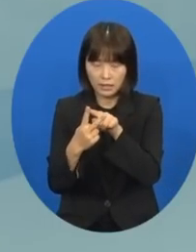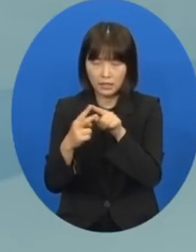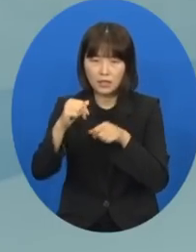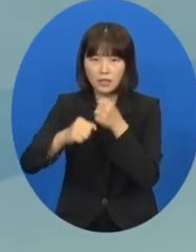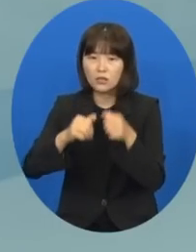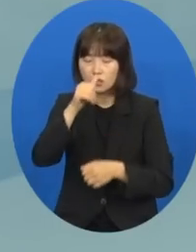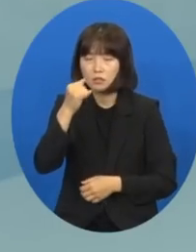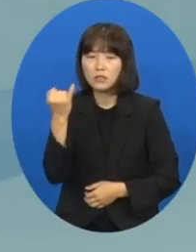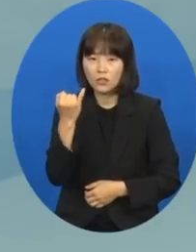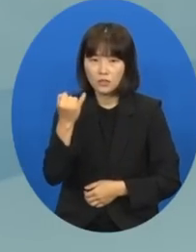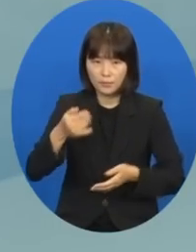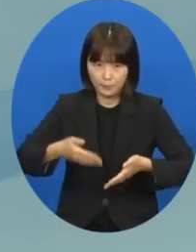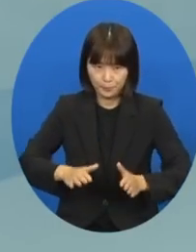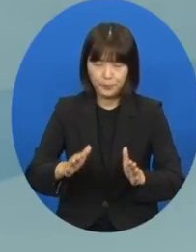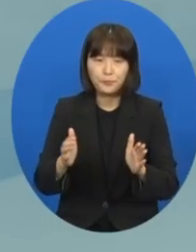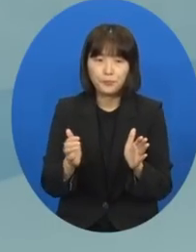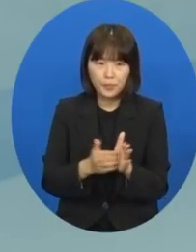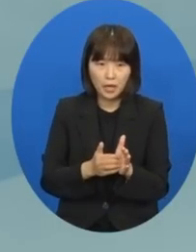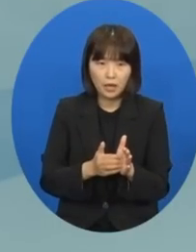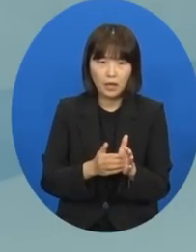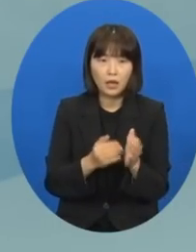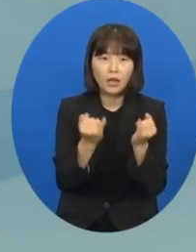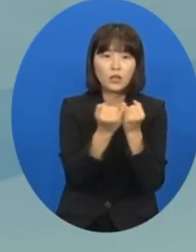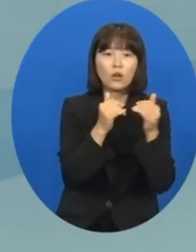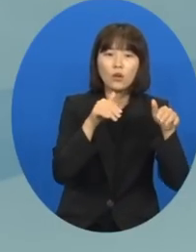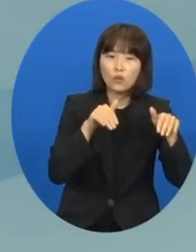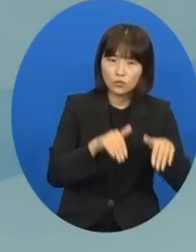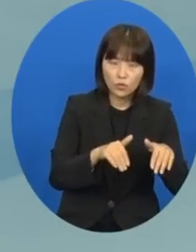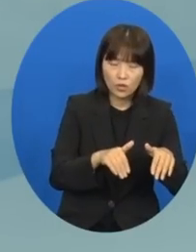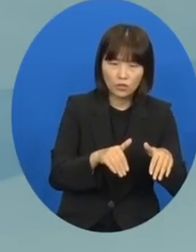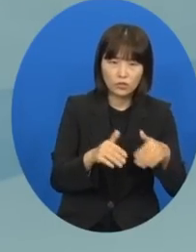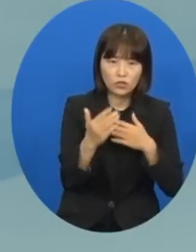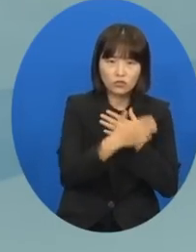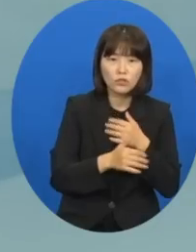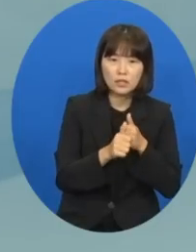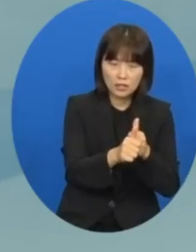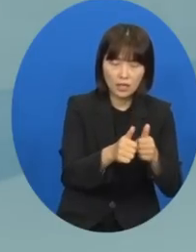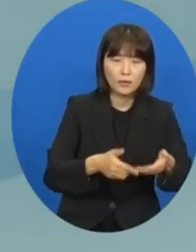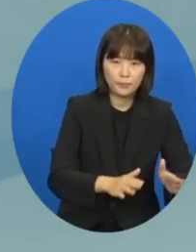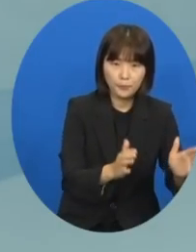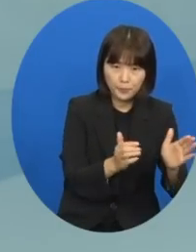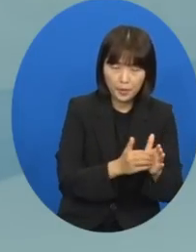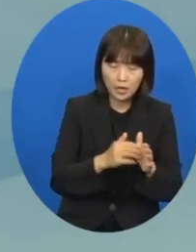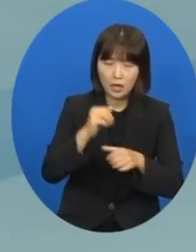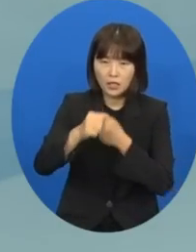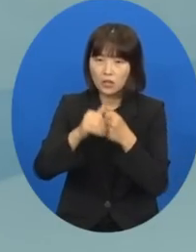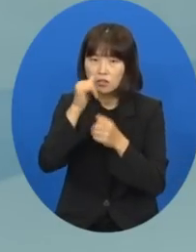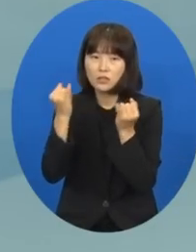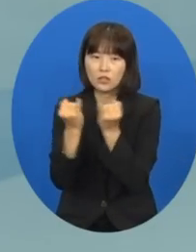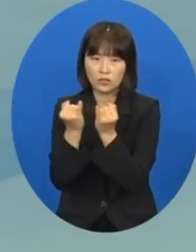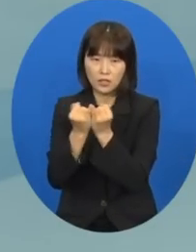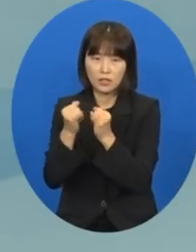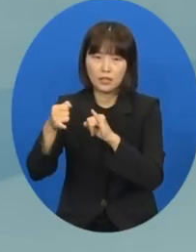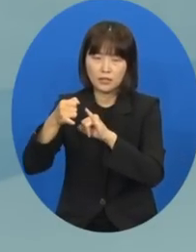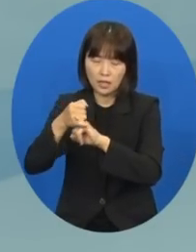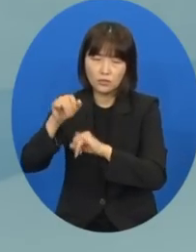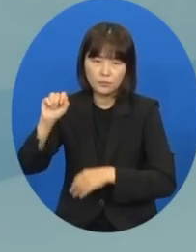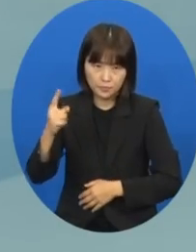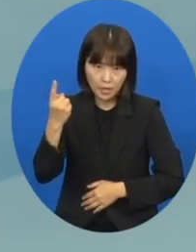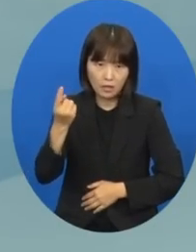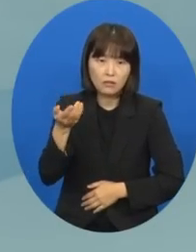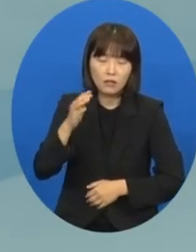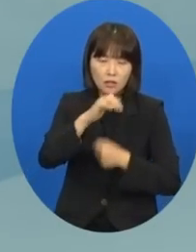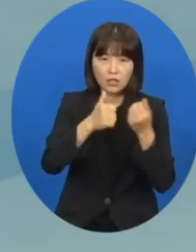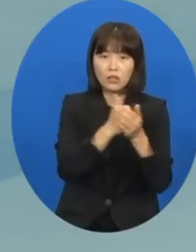낳았다 하였으며 여종에게서는 육체를 따라 낳고 자유 있는 여자에게서는 약속으로 말미암았느니라. 그러나 성경이